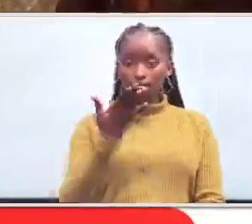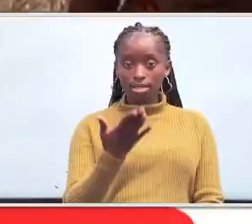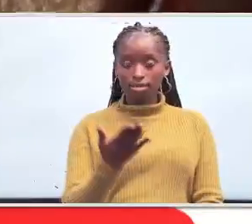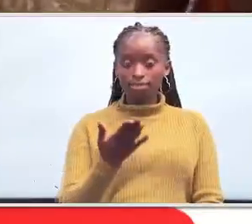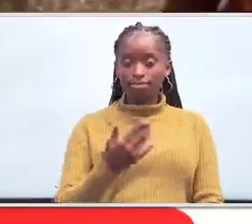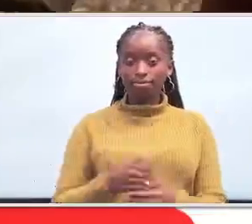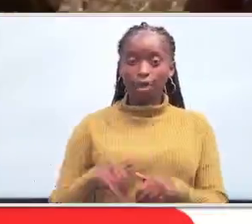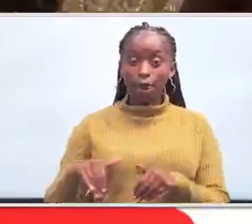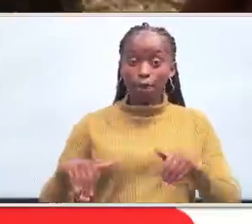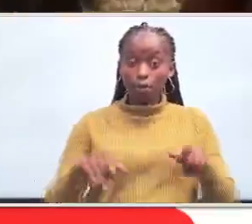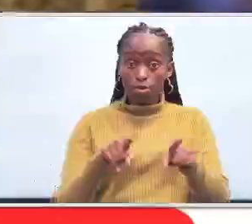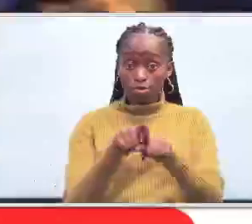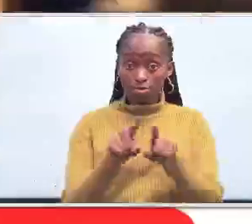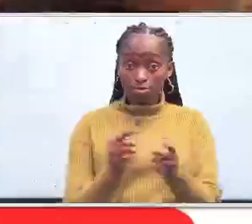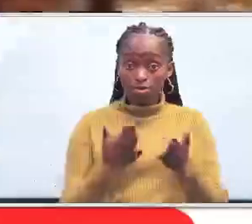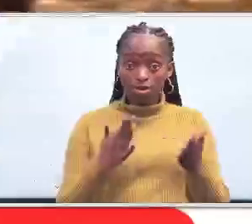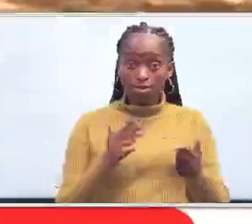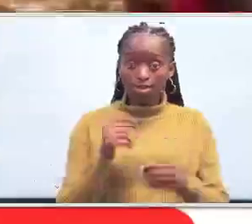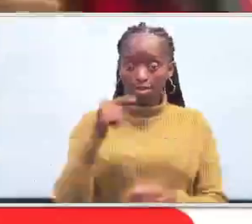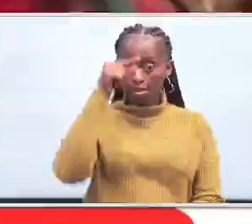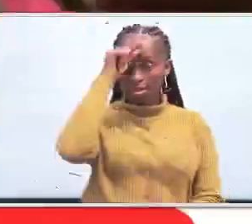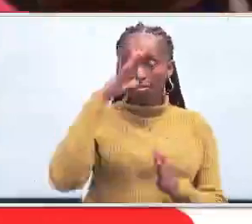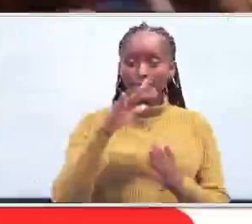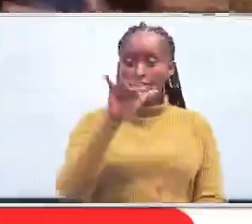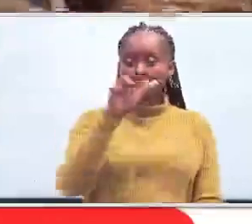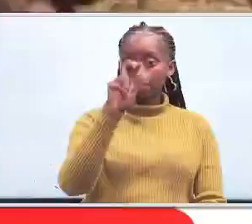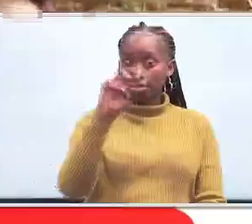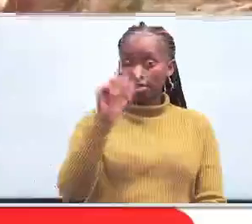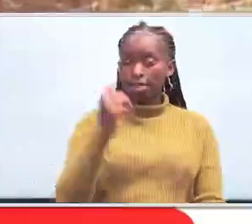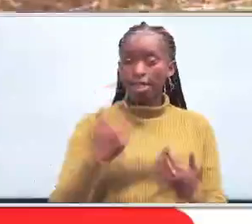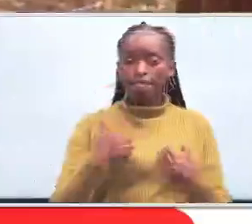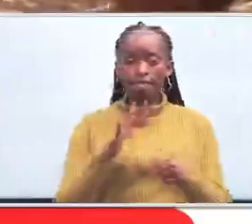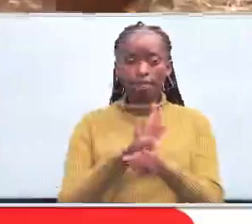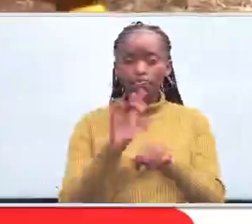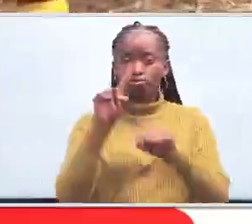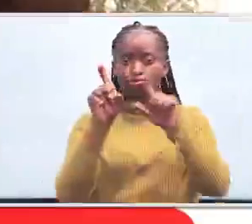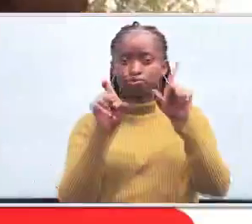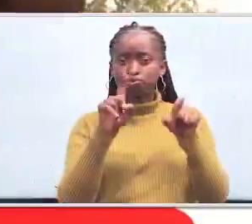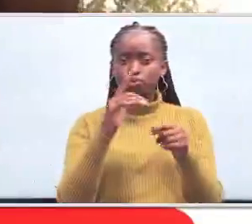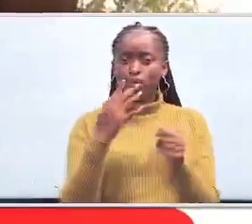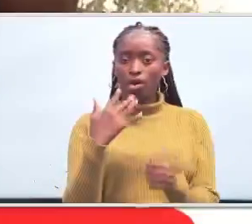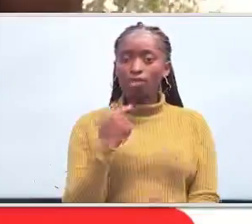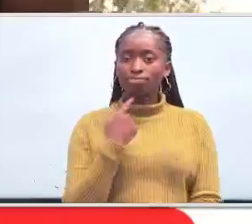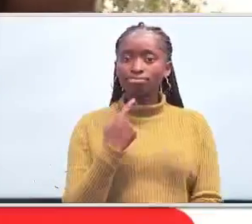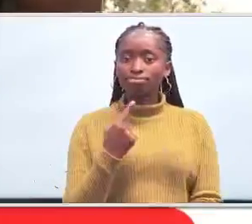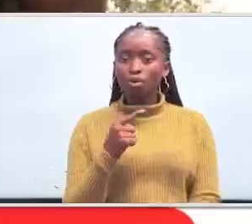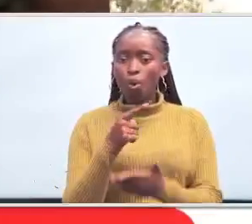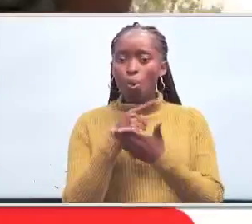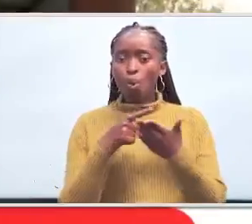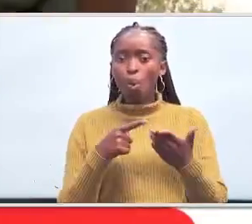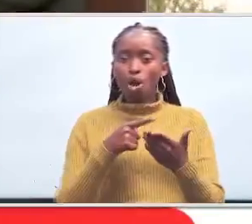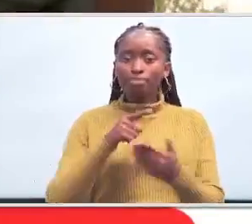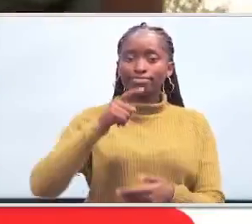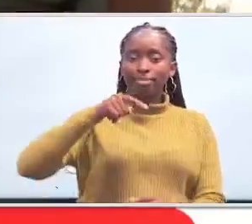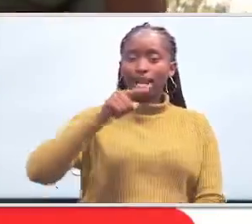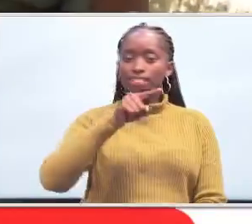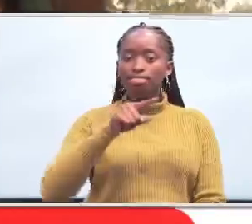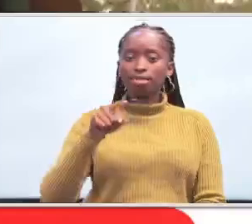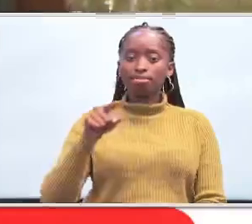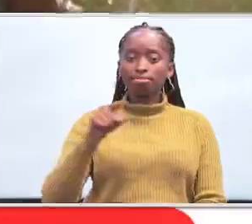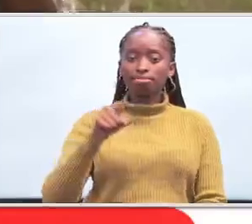Kufuatia semi za hivi punde za Gavana Jama, maswali yanaibuka. Je, ni nini haswa chanzo cha mashambulizi haya?